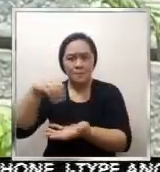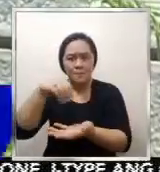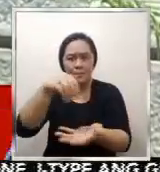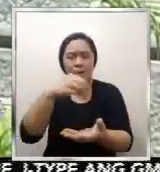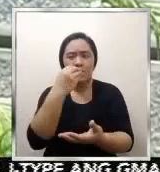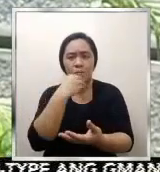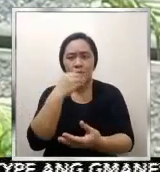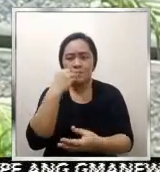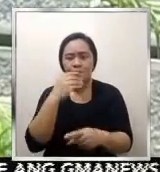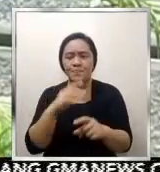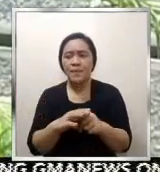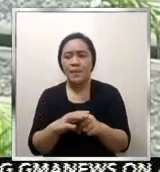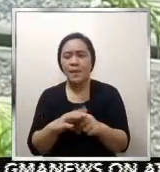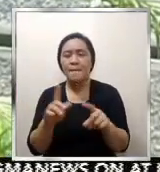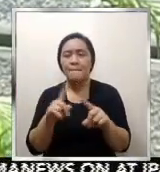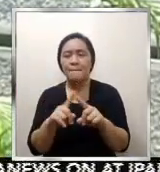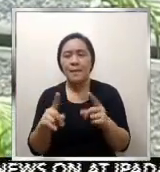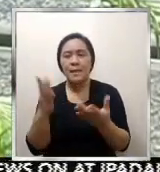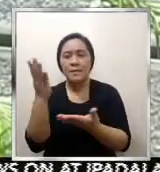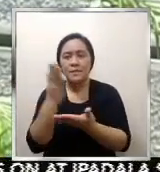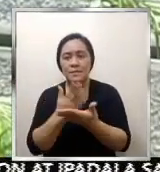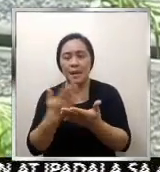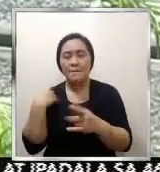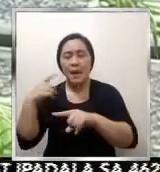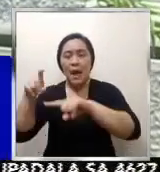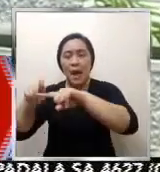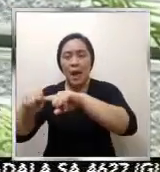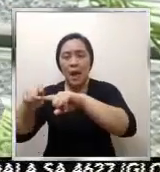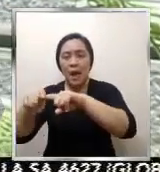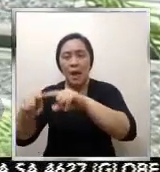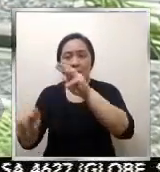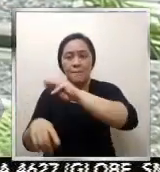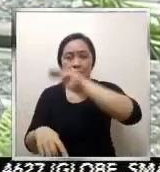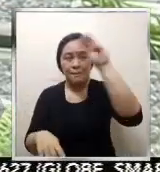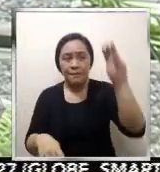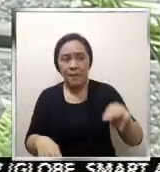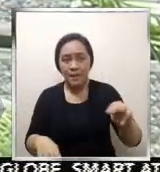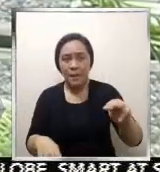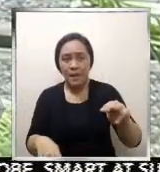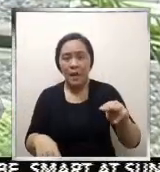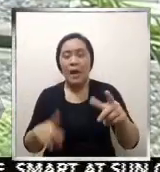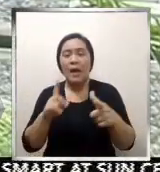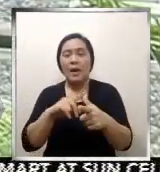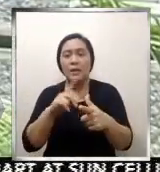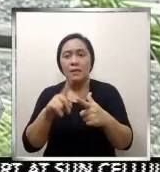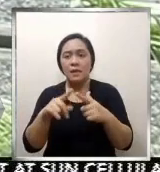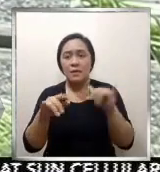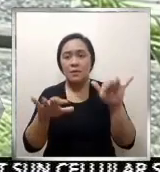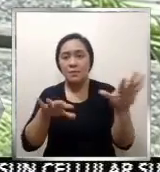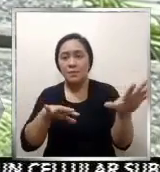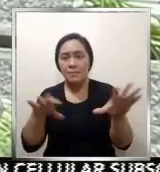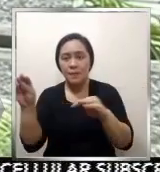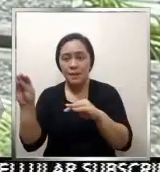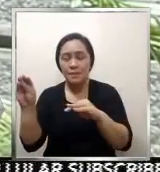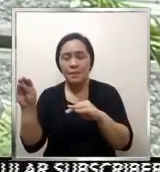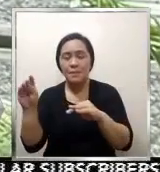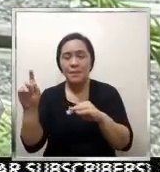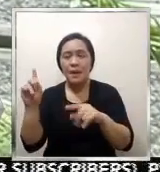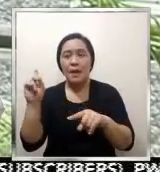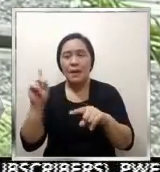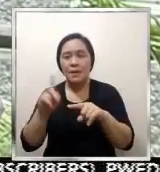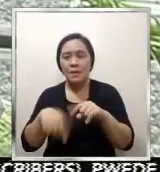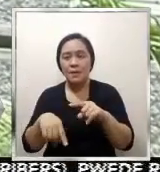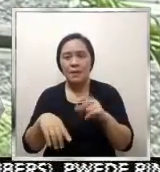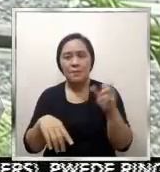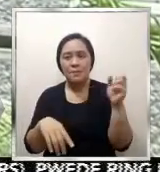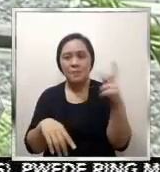nag-board dito sa Manila. Eh kasi pag umalis na sila doon, wala na sila talagang babalikan. Kasi hindi na